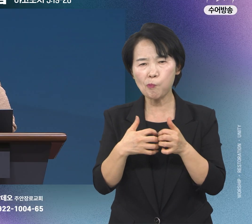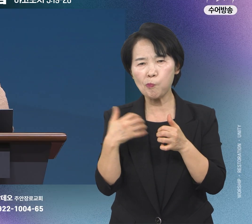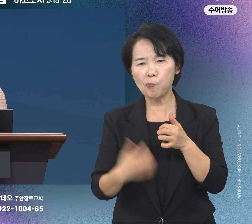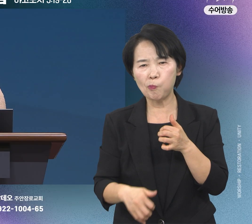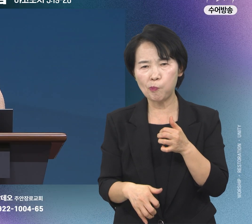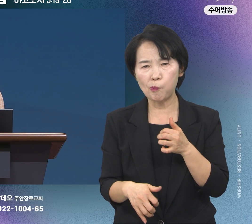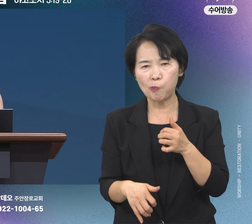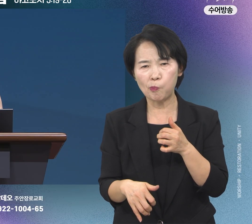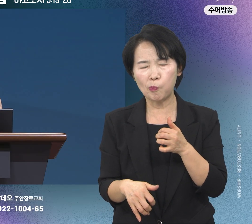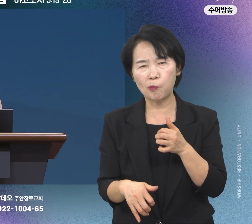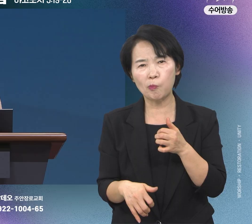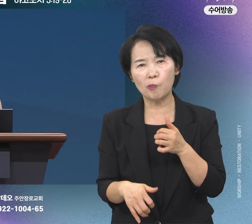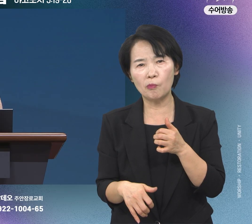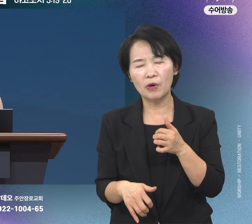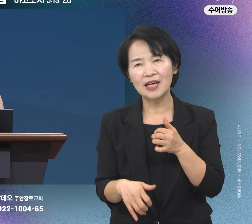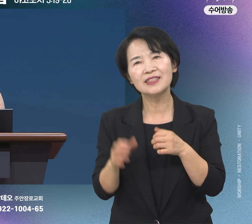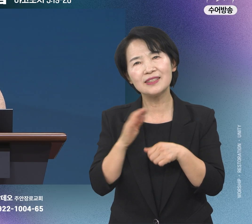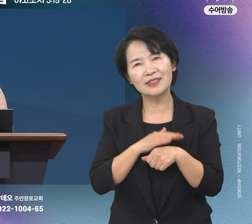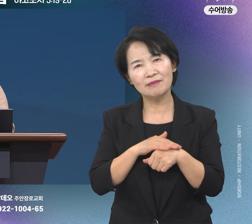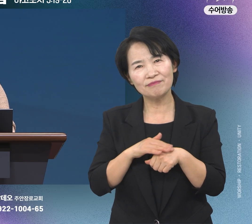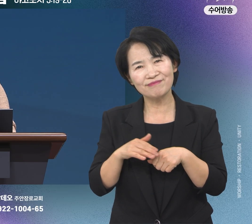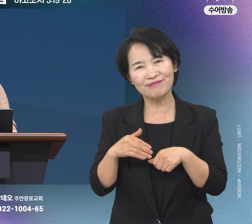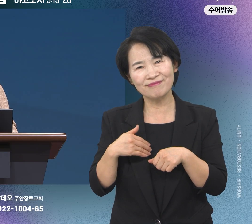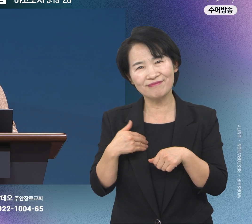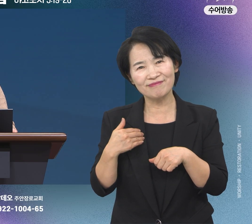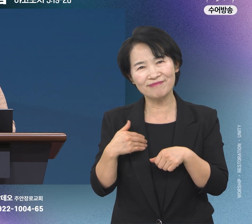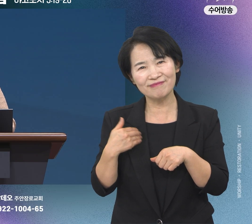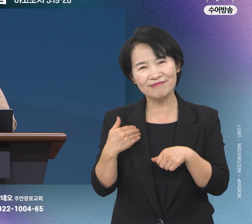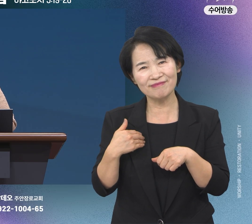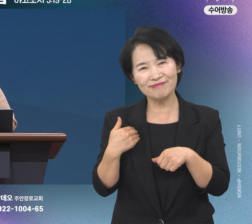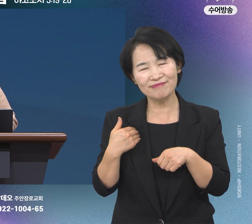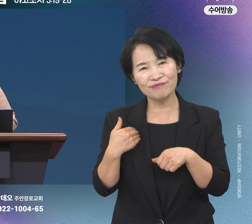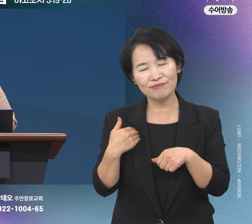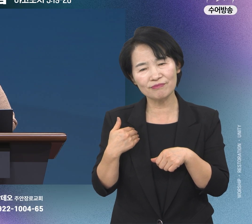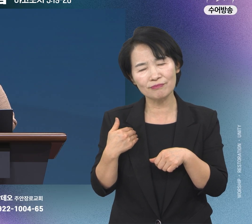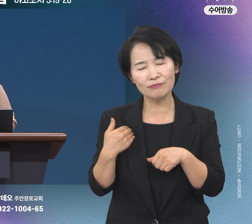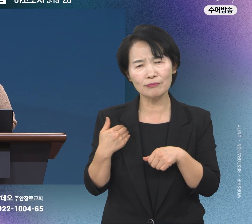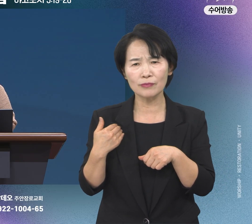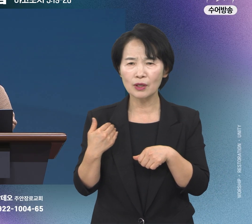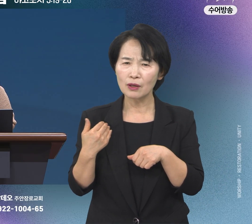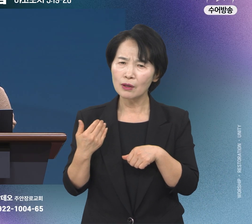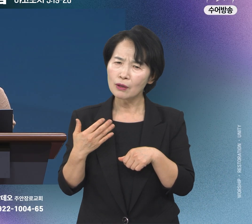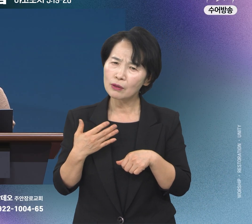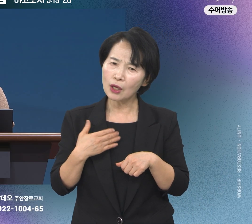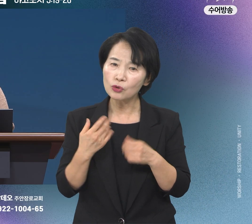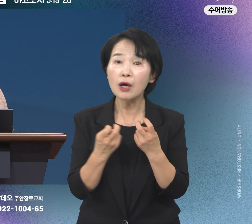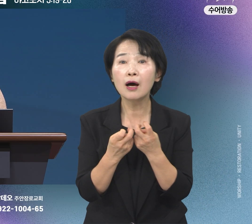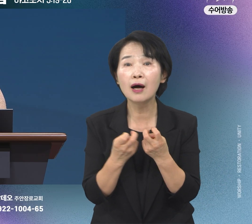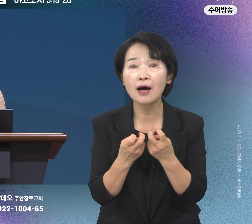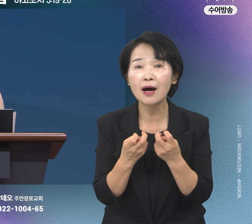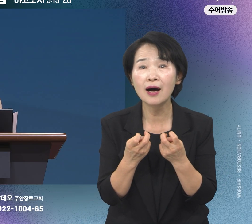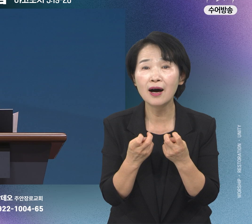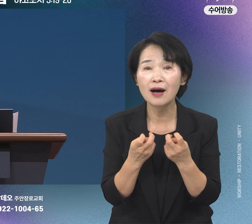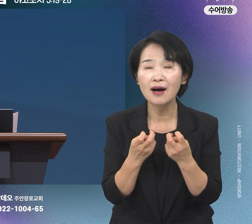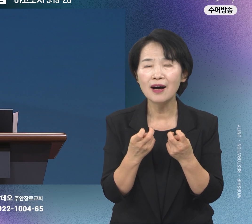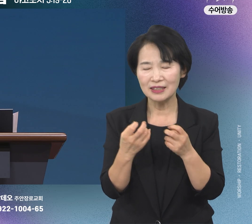없죠. 잘 모르겠는데요. 그래서 저는 그럼 제가 뭐부터 하면 됩니까?